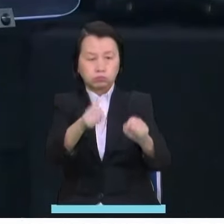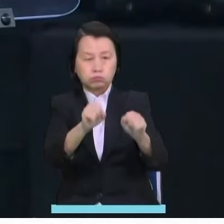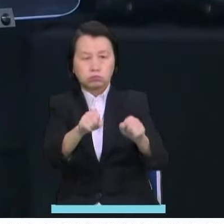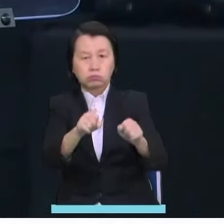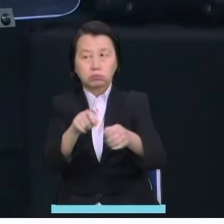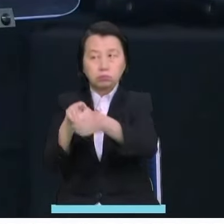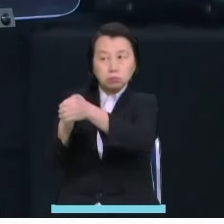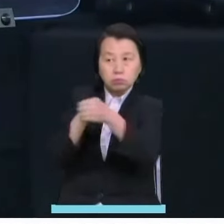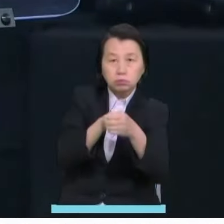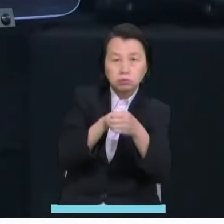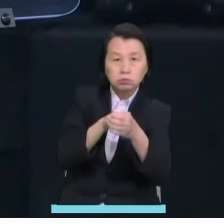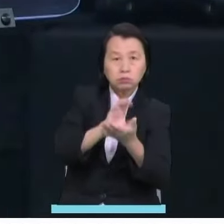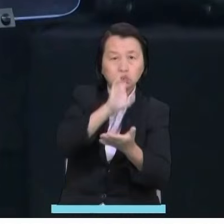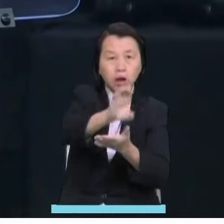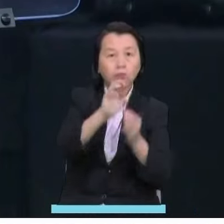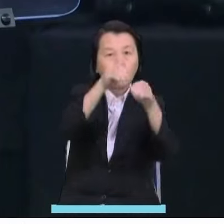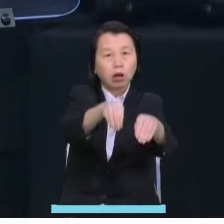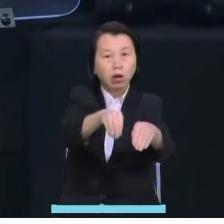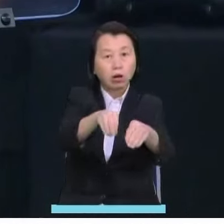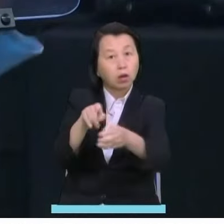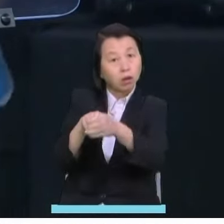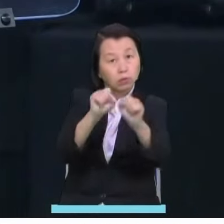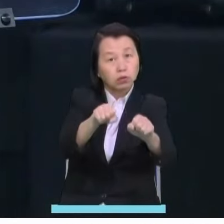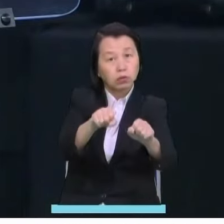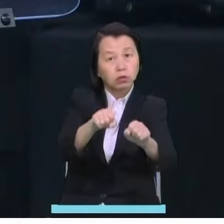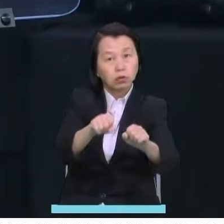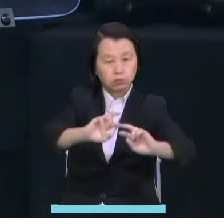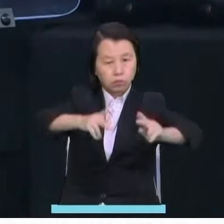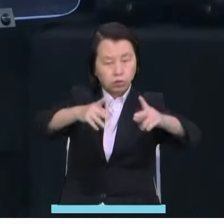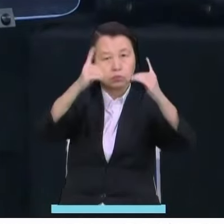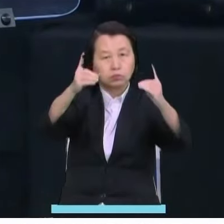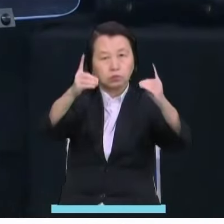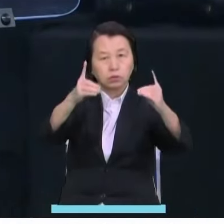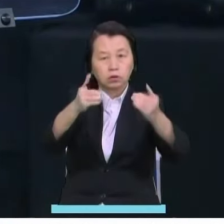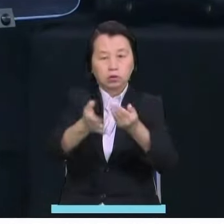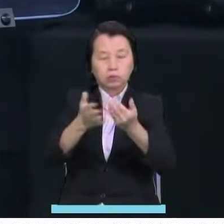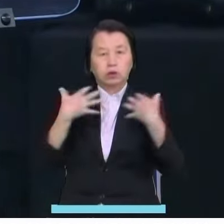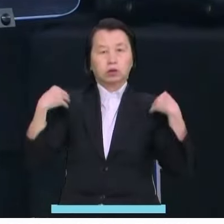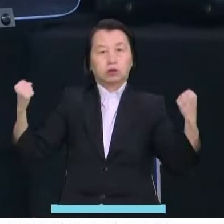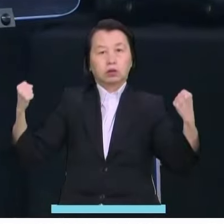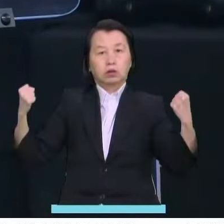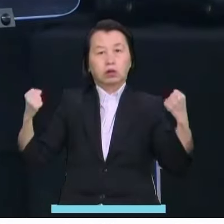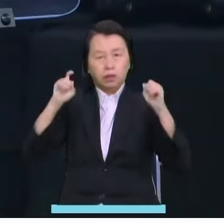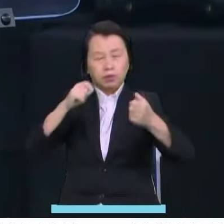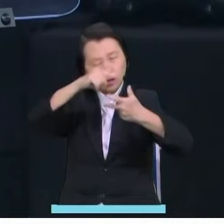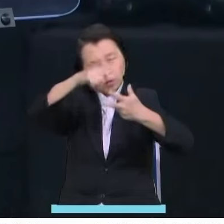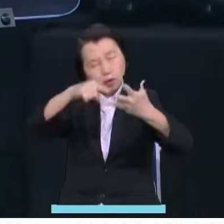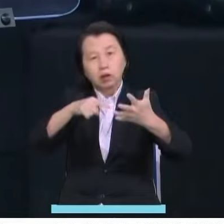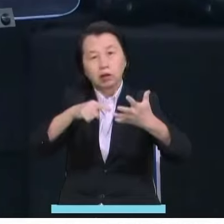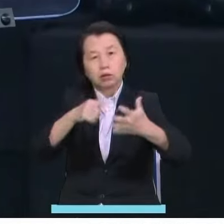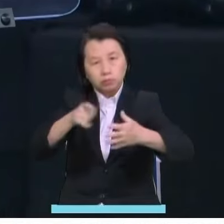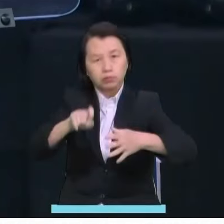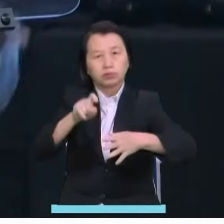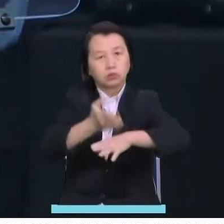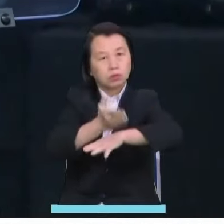keupayaan menarik pelaburan, tingkat pendidikan, kemudahan kesihatan, harus semua ini